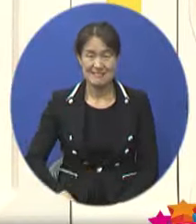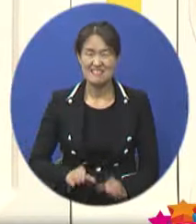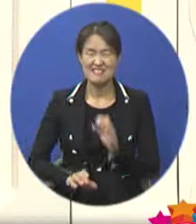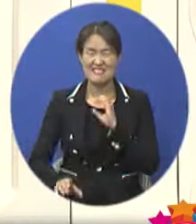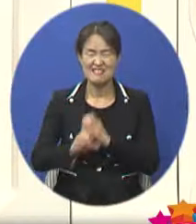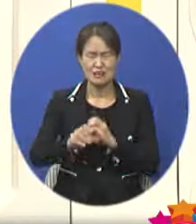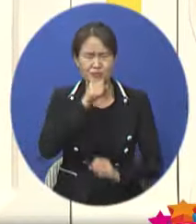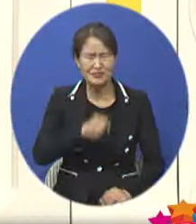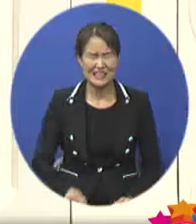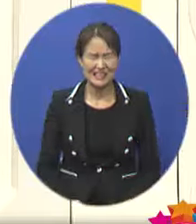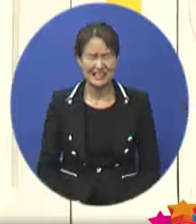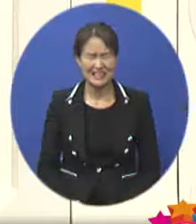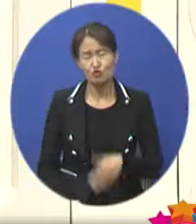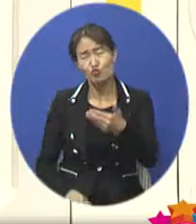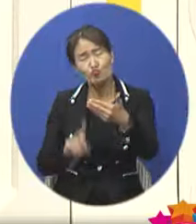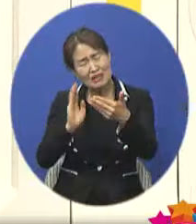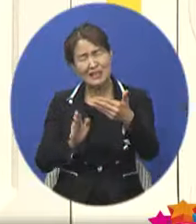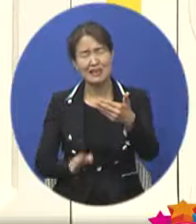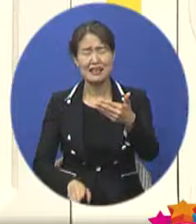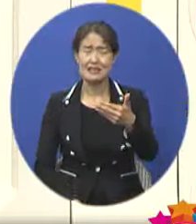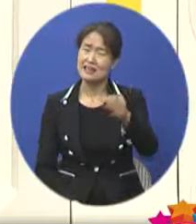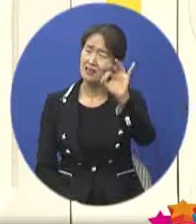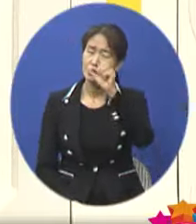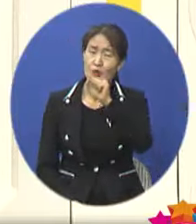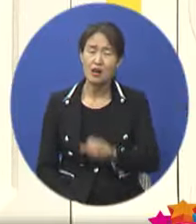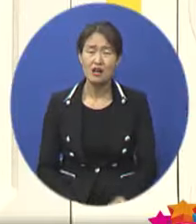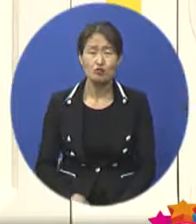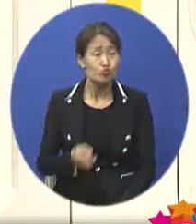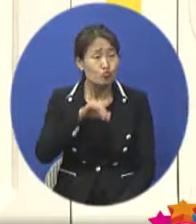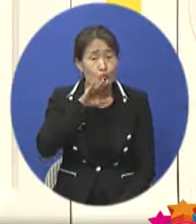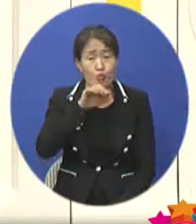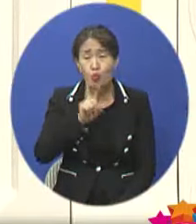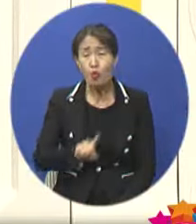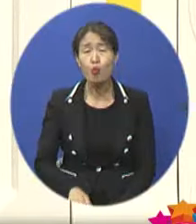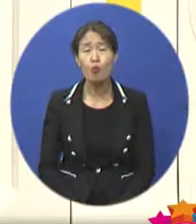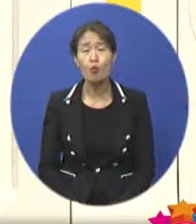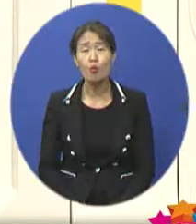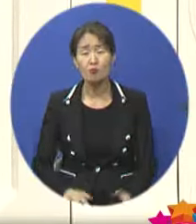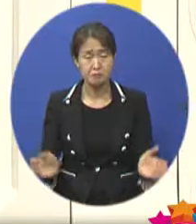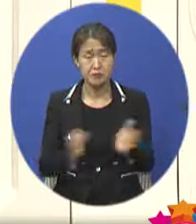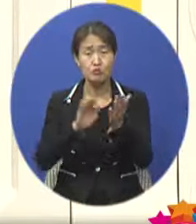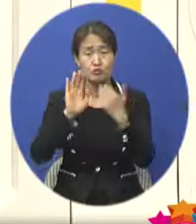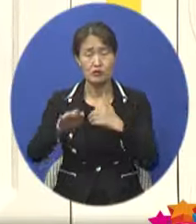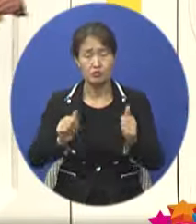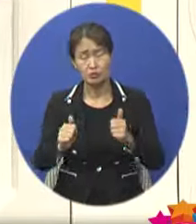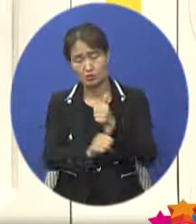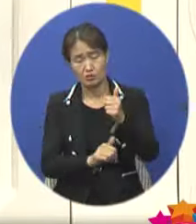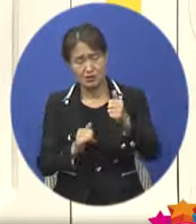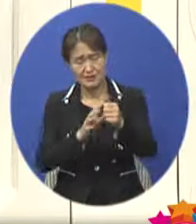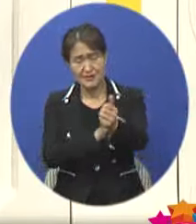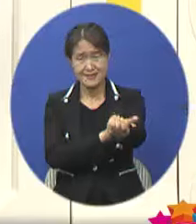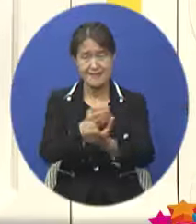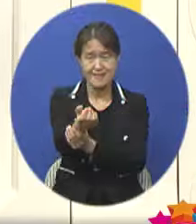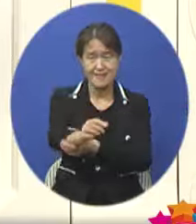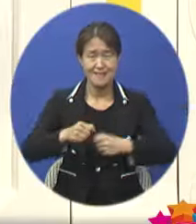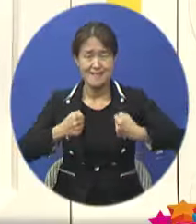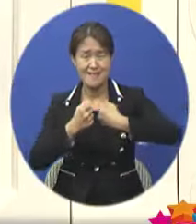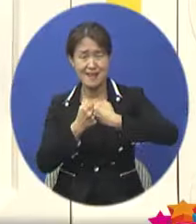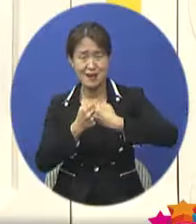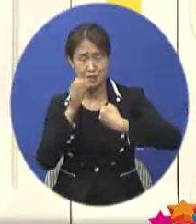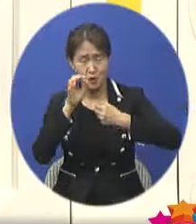보너스 때문에 보너스 때문에 하려고 예. 보너스 좀 더 드린다고 누가 뭐라 그래. 이따 끝나고 또 우리 심사위원님들하고 또 실험을 한번 해야 돼요. 실험을 예.